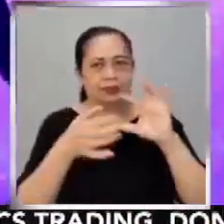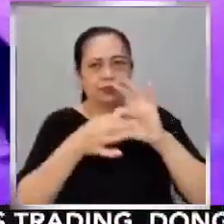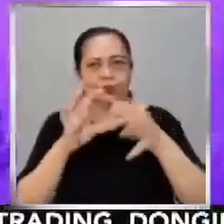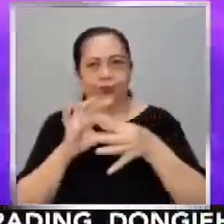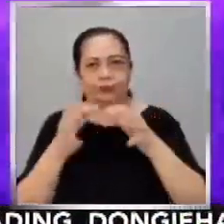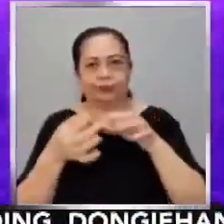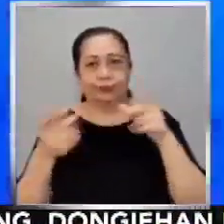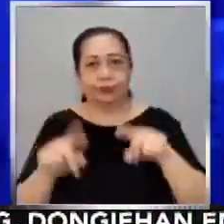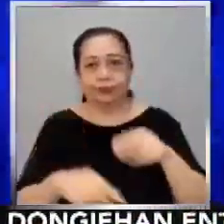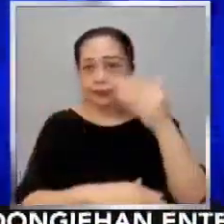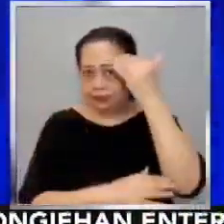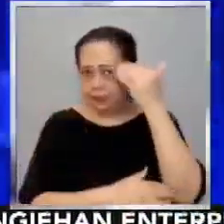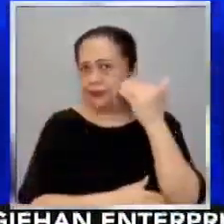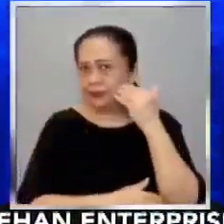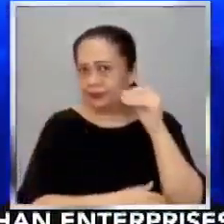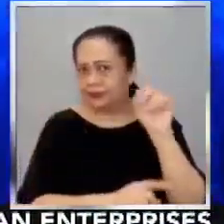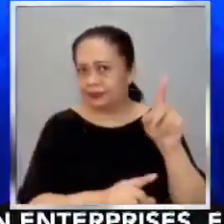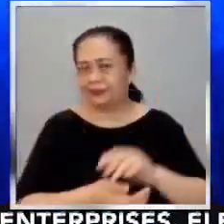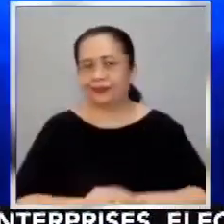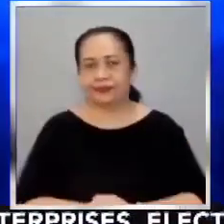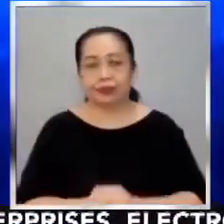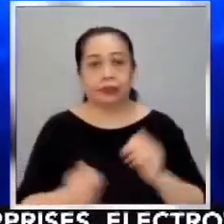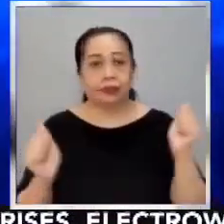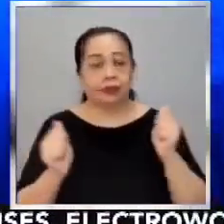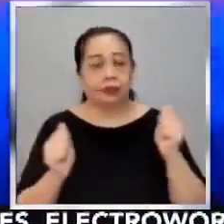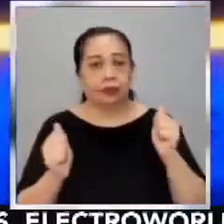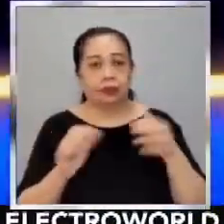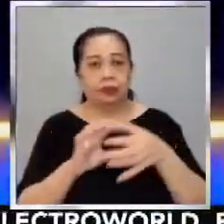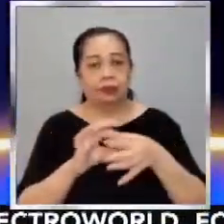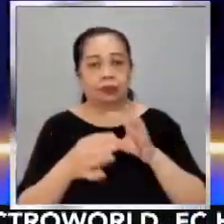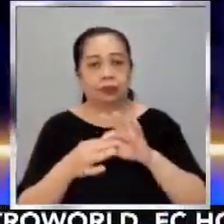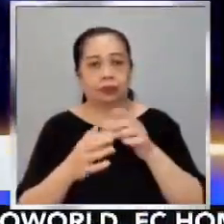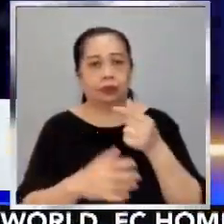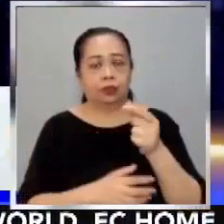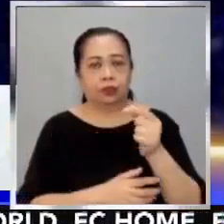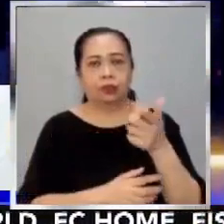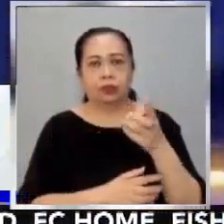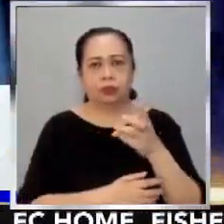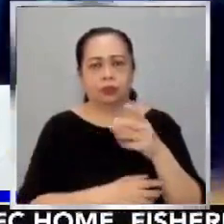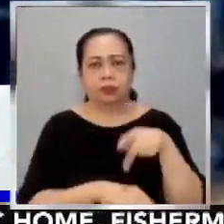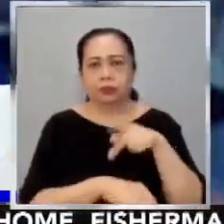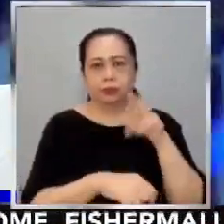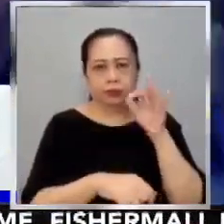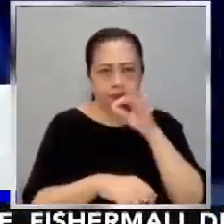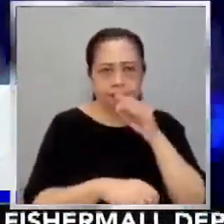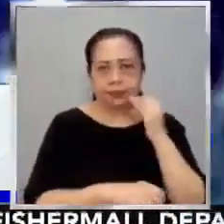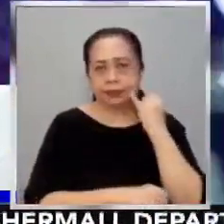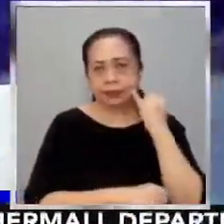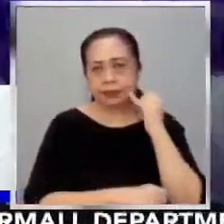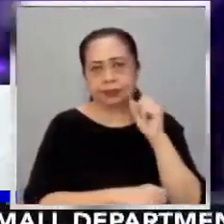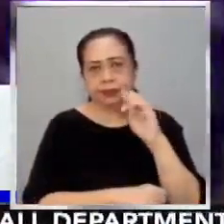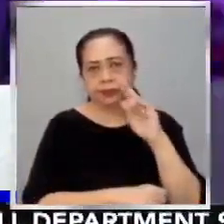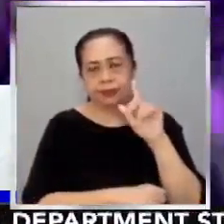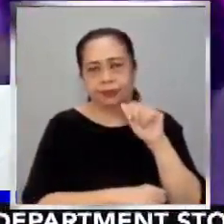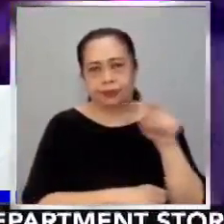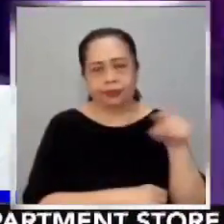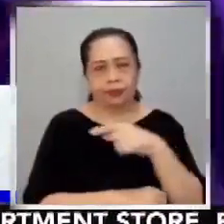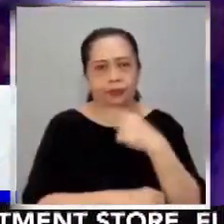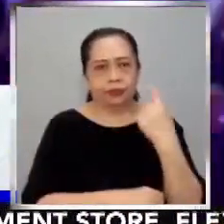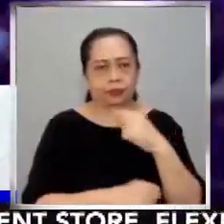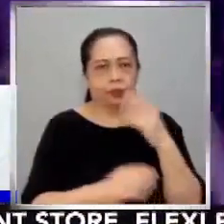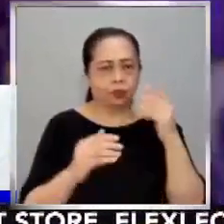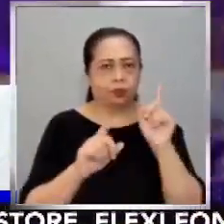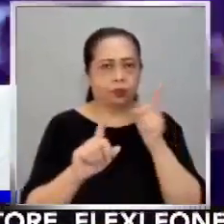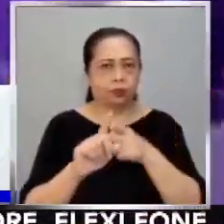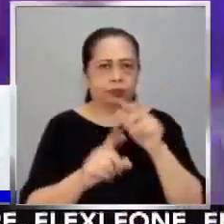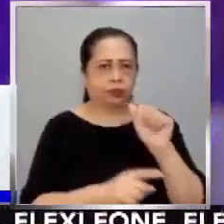Korea. Sa Winter Olympics 2026, ang Pilipina namang si Isabela Gomez at ang Rusong kapares na si